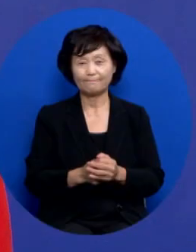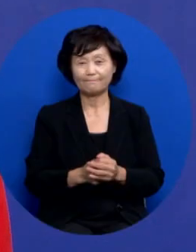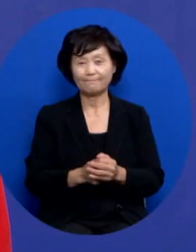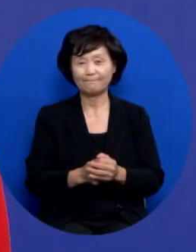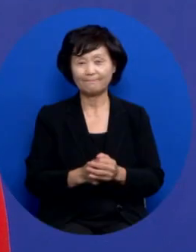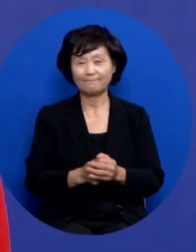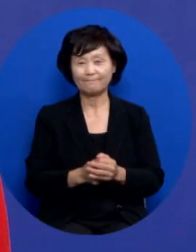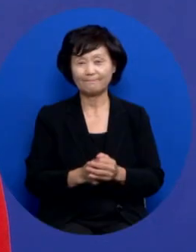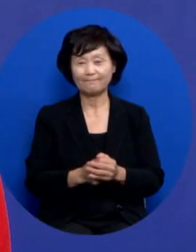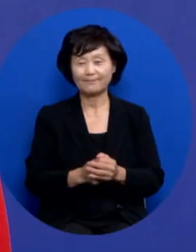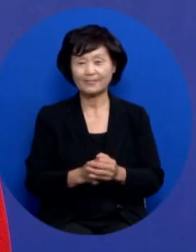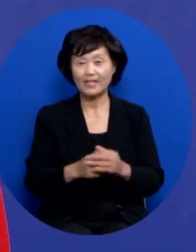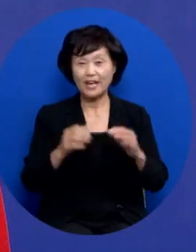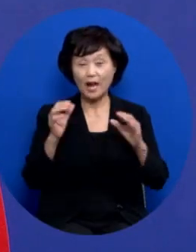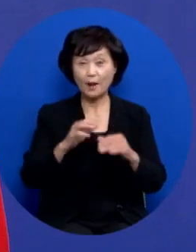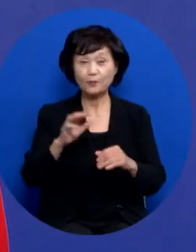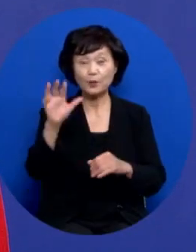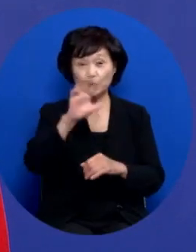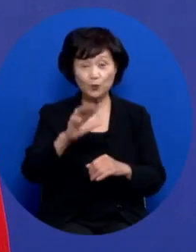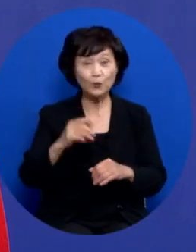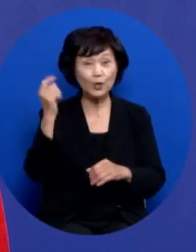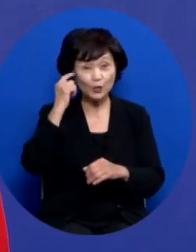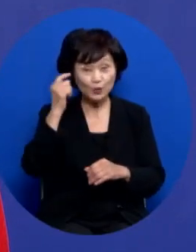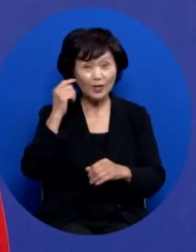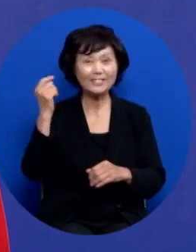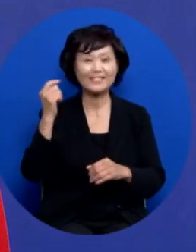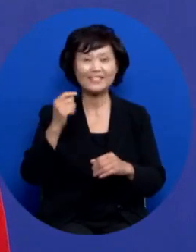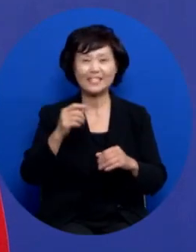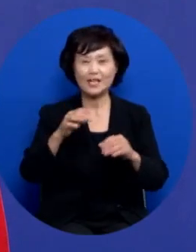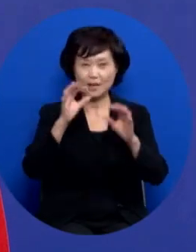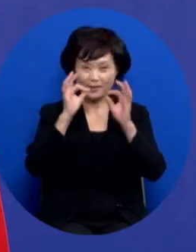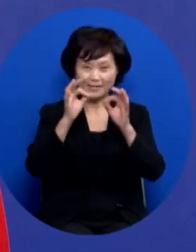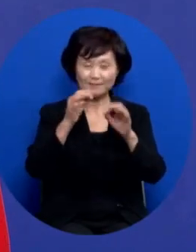네, 예장 합동 총회 소식까지 들어봤습니다. 김민혜 기자, 수고하셨습니다.